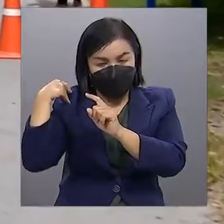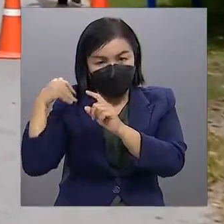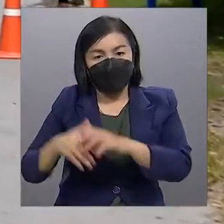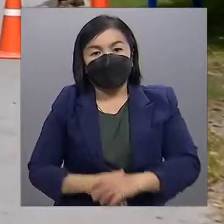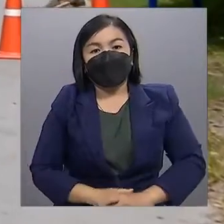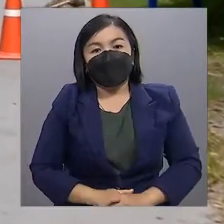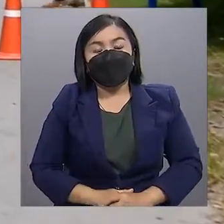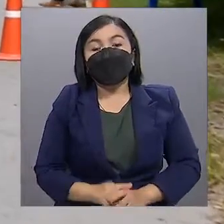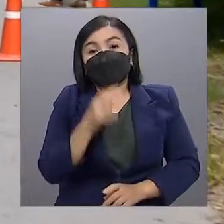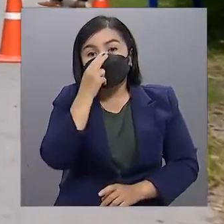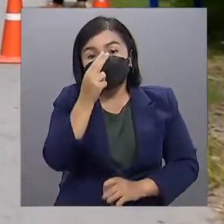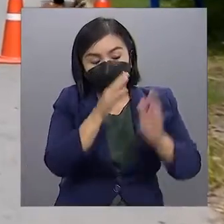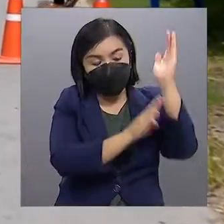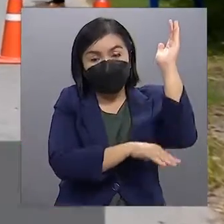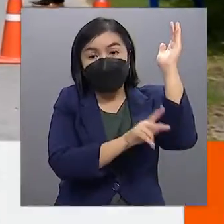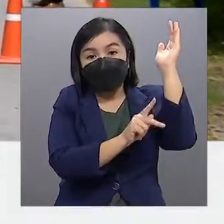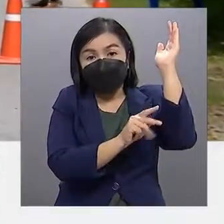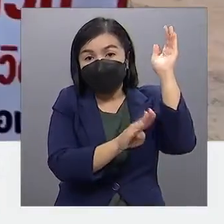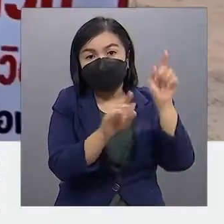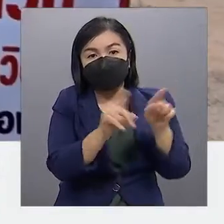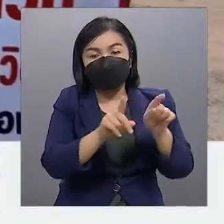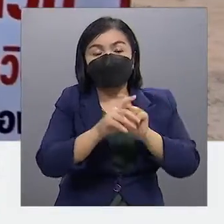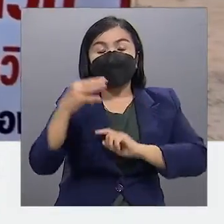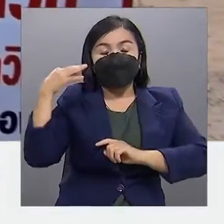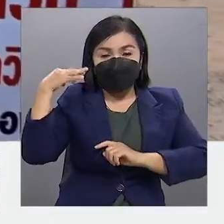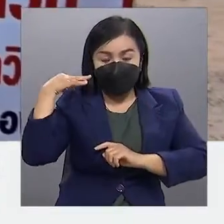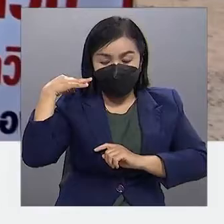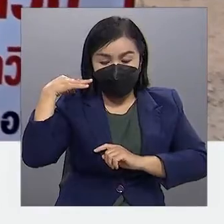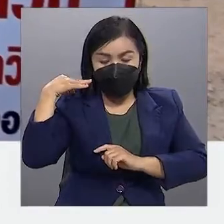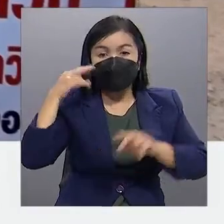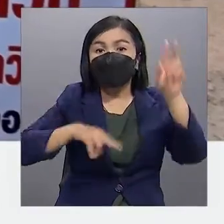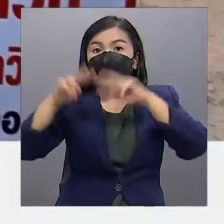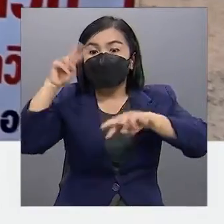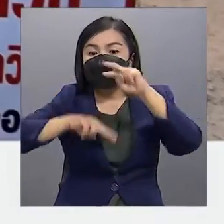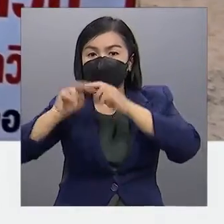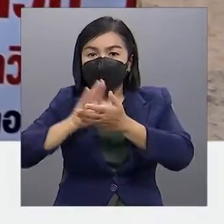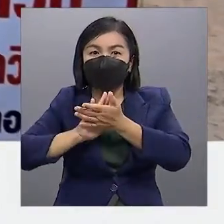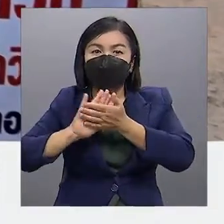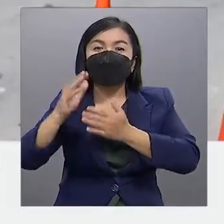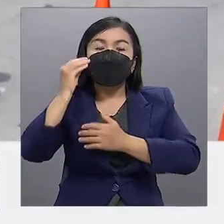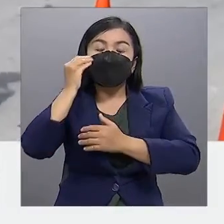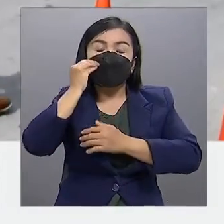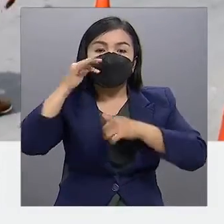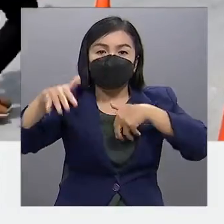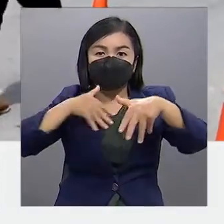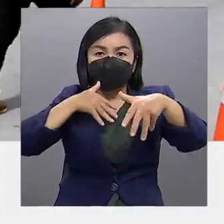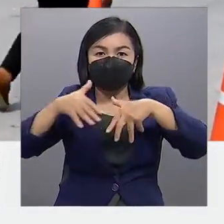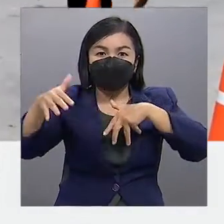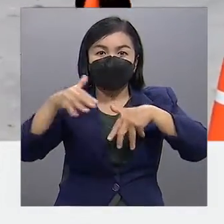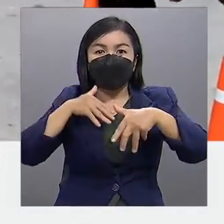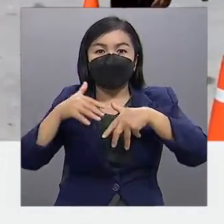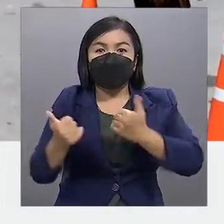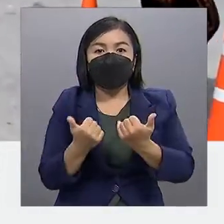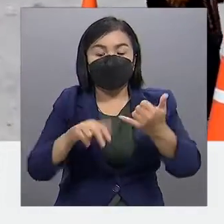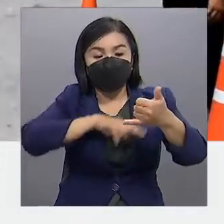จังหวัดกระบี่อสมและเจ้าหน้าที่รักษาความสงบหมู่บ้านตำบลคลองคะเม่าในถ้าเธอเหนือคลองตั้งด่านตรวจคัดกรอง